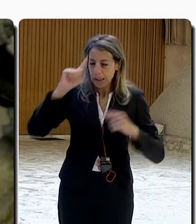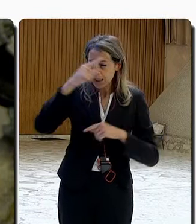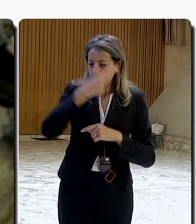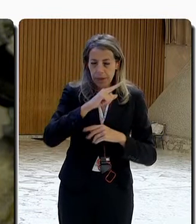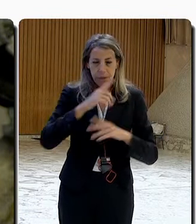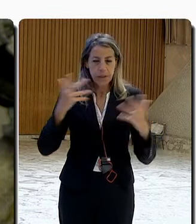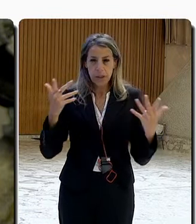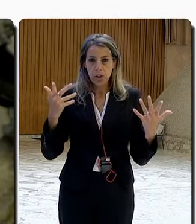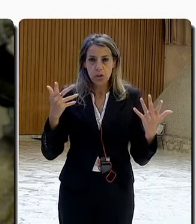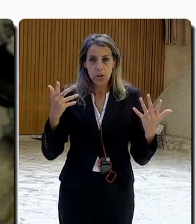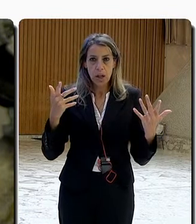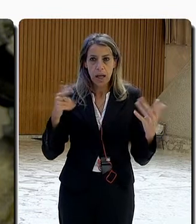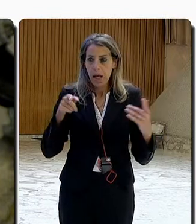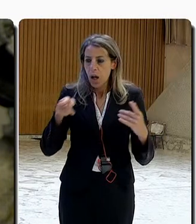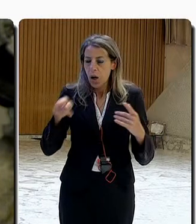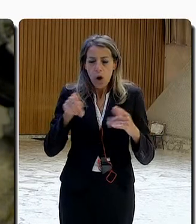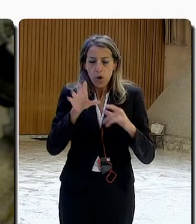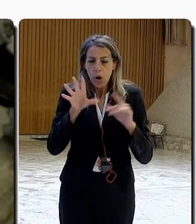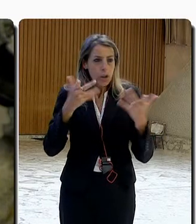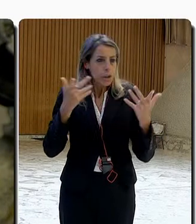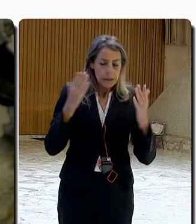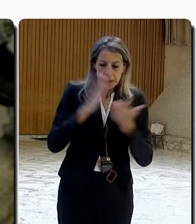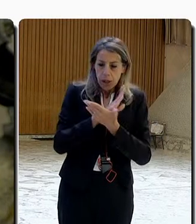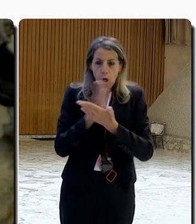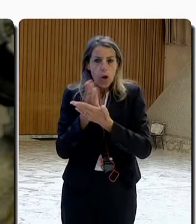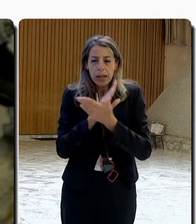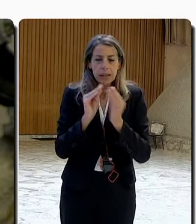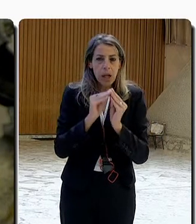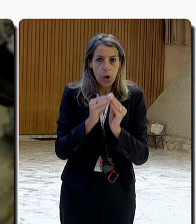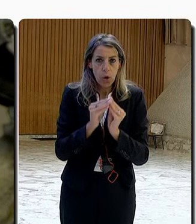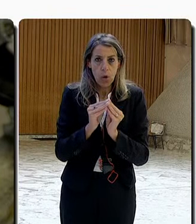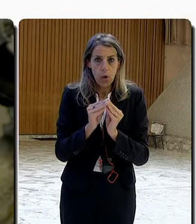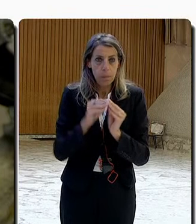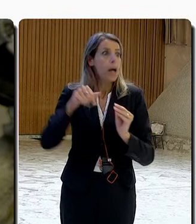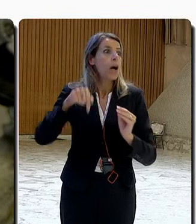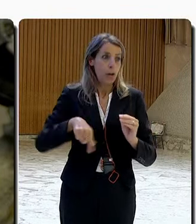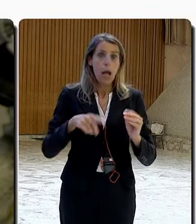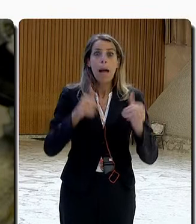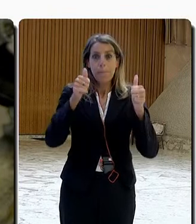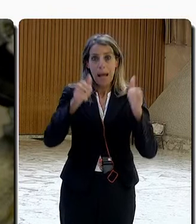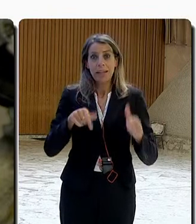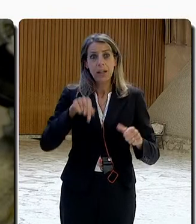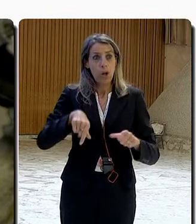anche differenti da quelle di cui parleremo nei panel?